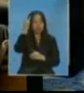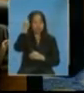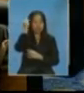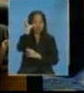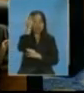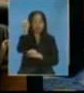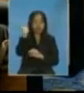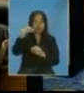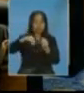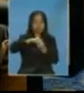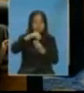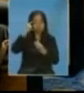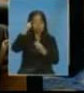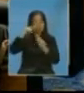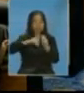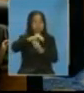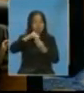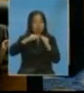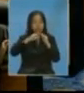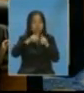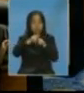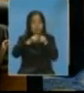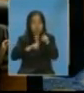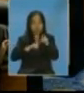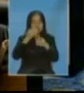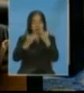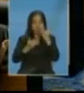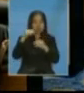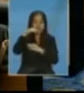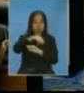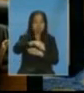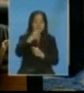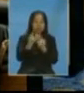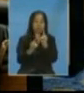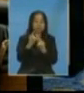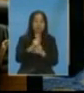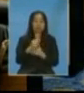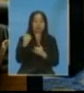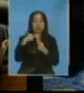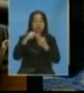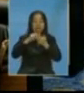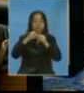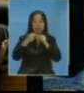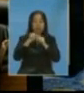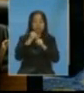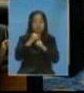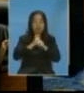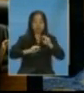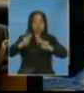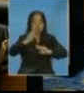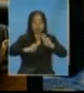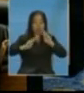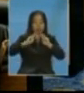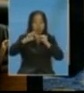าเศรษฐกิจจะเข้าสู่ภาวะถดถอยหรือภาวะตกต่ำแล้วก็จะทำให้เกิดปัญหาการว่างงานเกิดปัญหาทางสัง